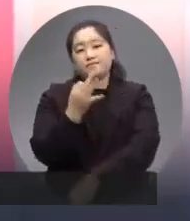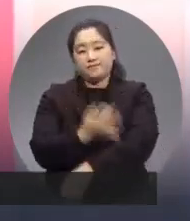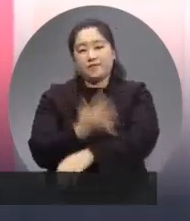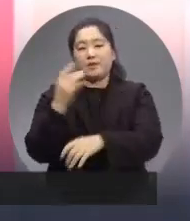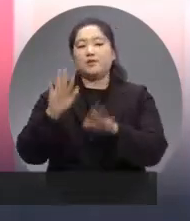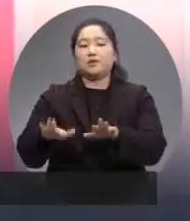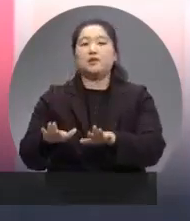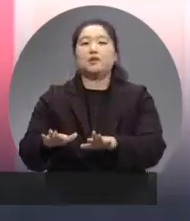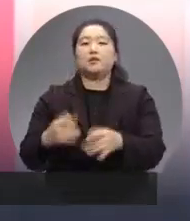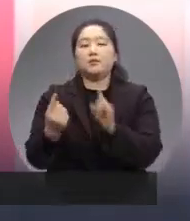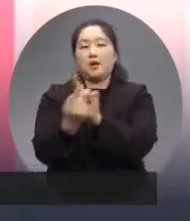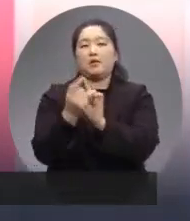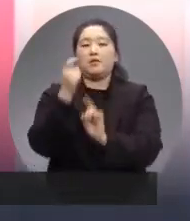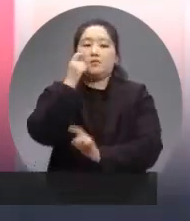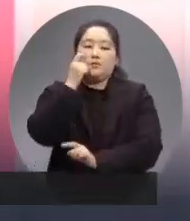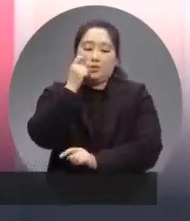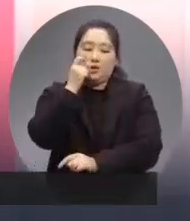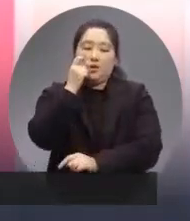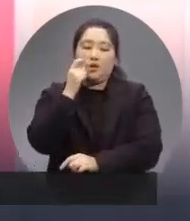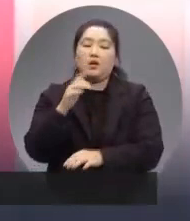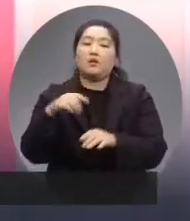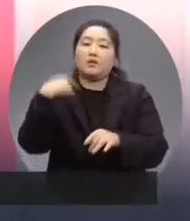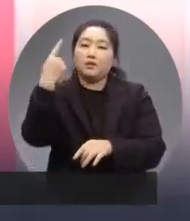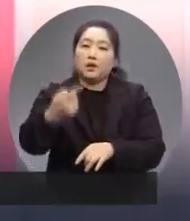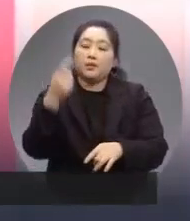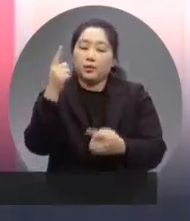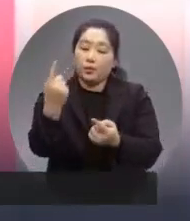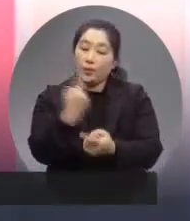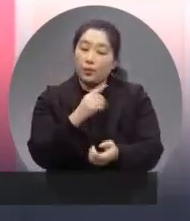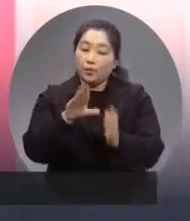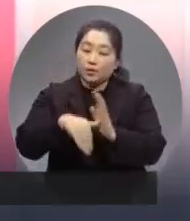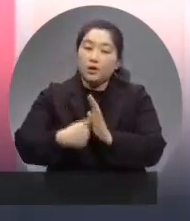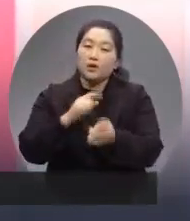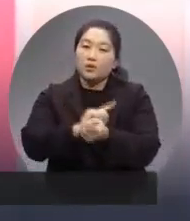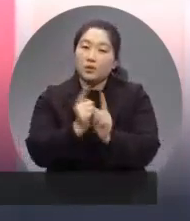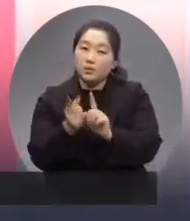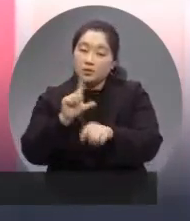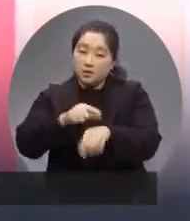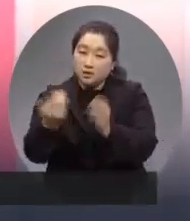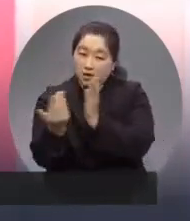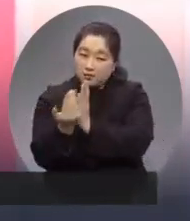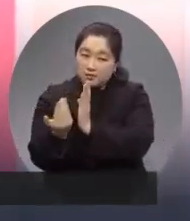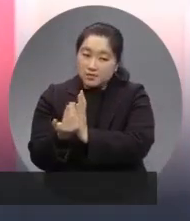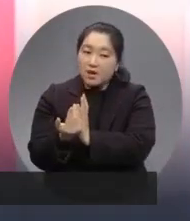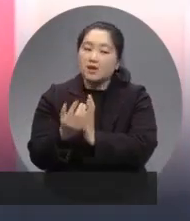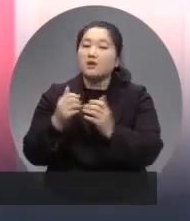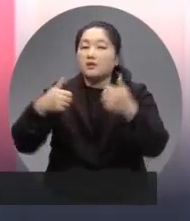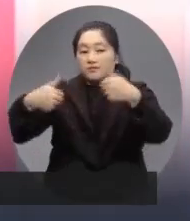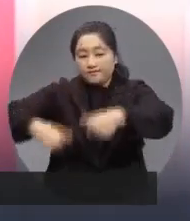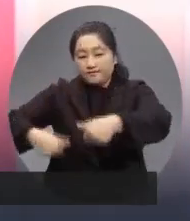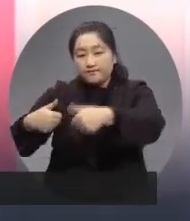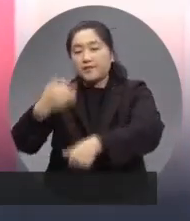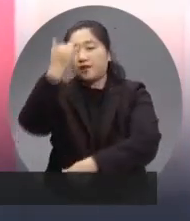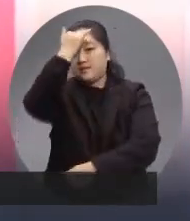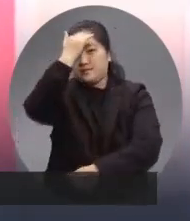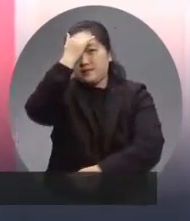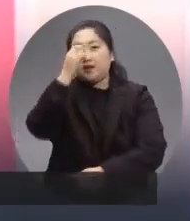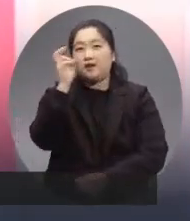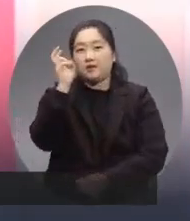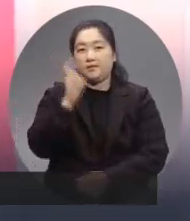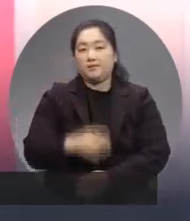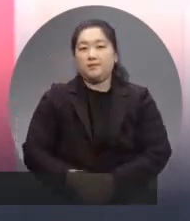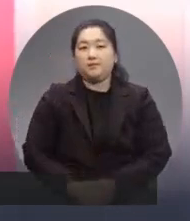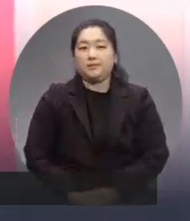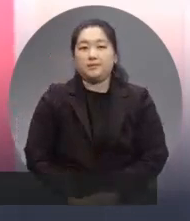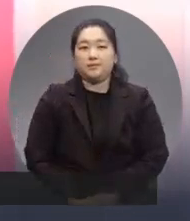이번에는 못 만나 뵙고 가지만 다음에 또 올 때 서로 시간을 맞출 수 있다면 또 인사드리고